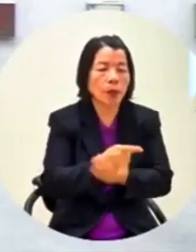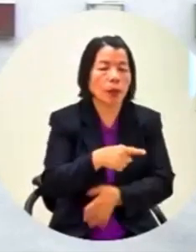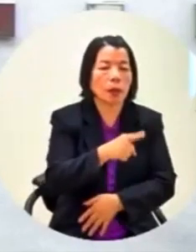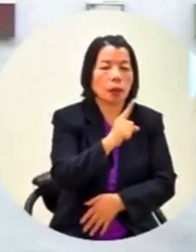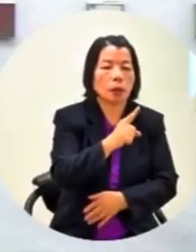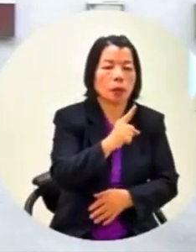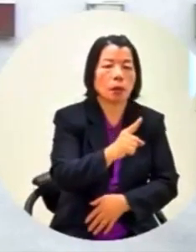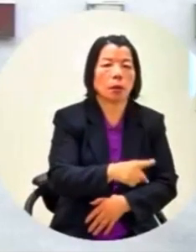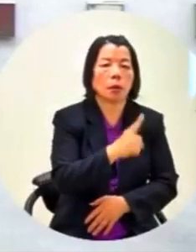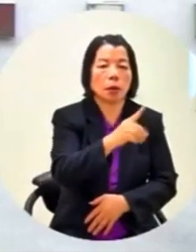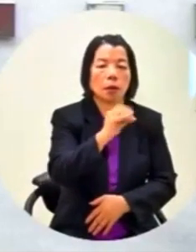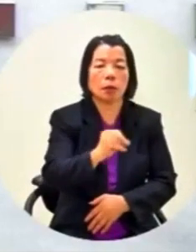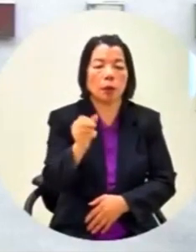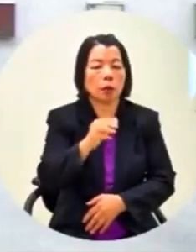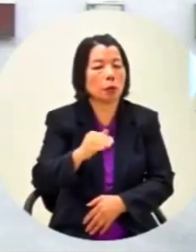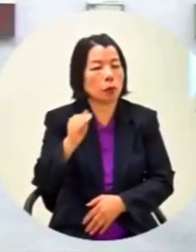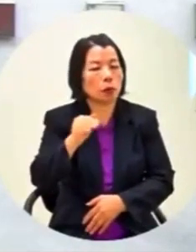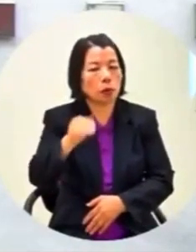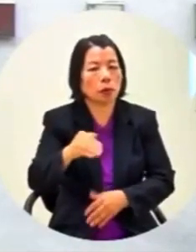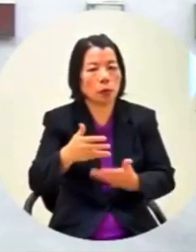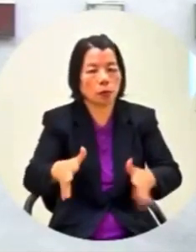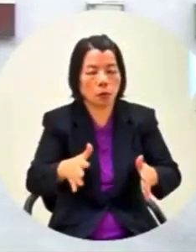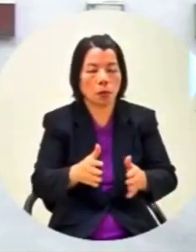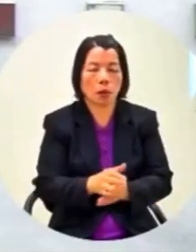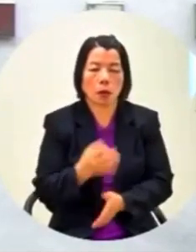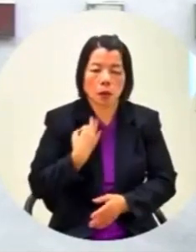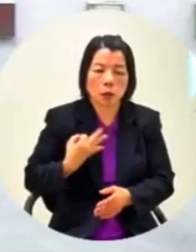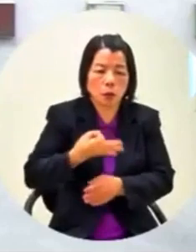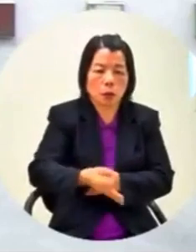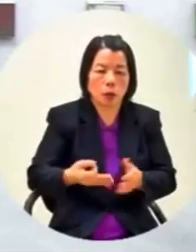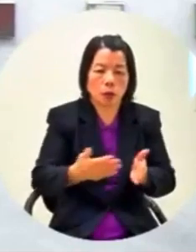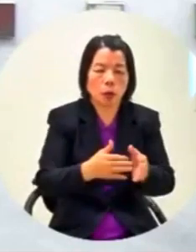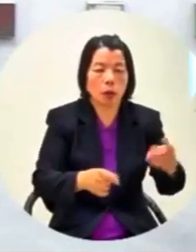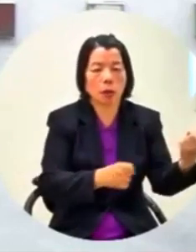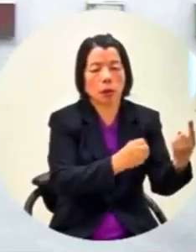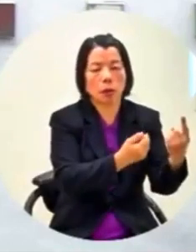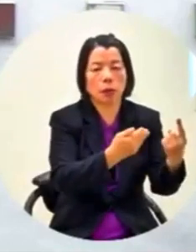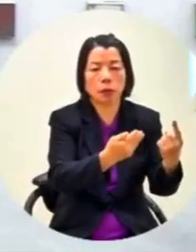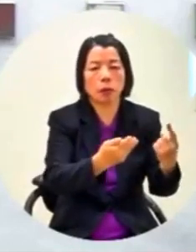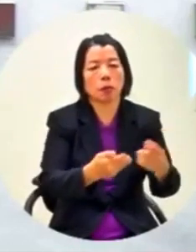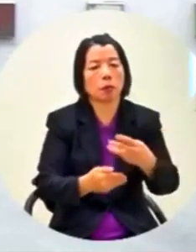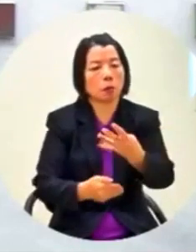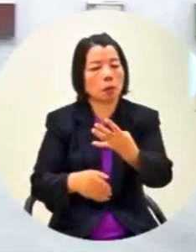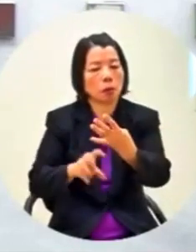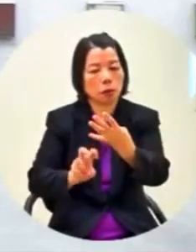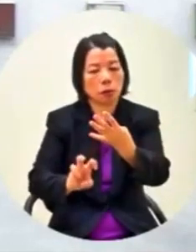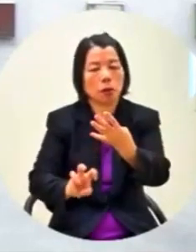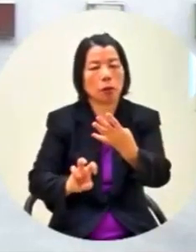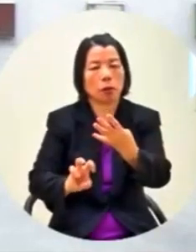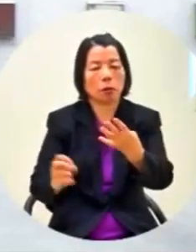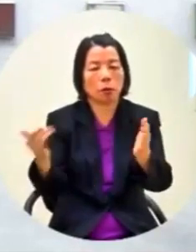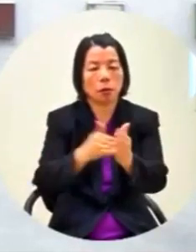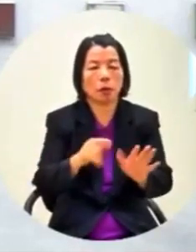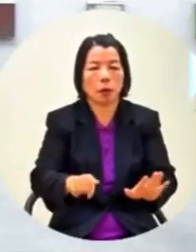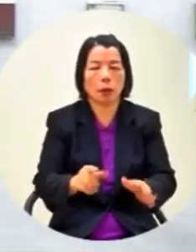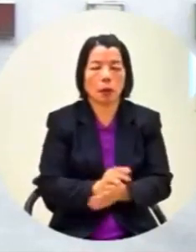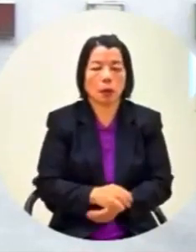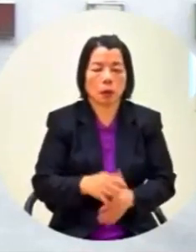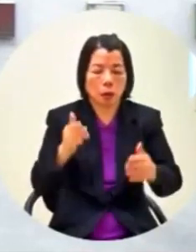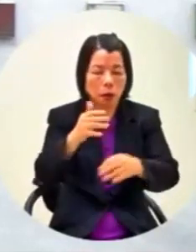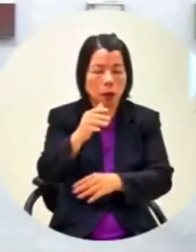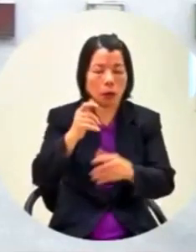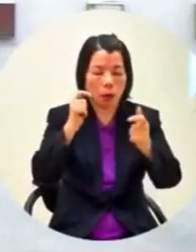19649元，核发急难纾困金。截至109年4月30号为止，本市总共核发了